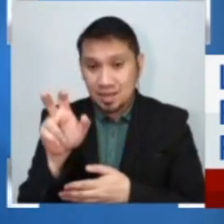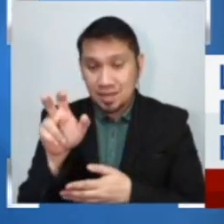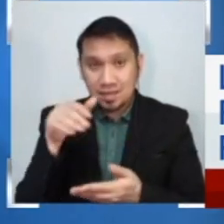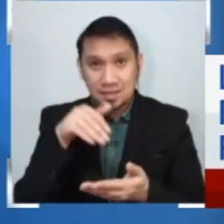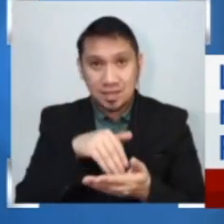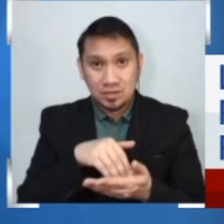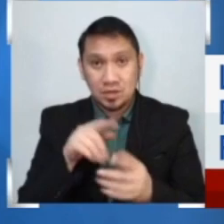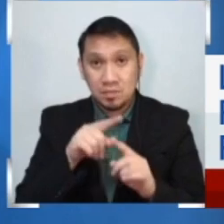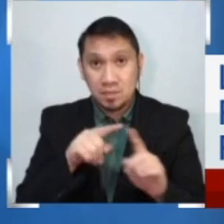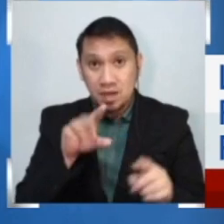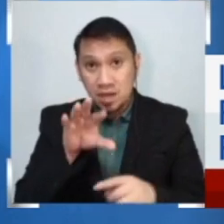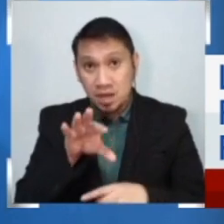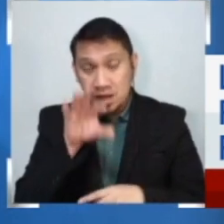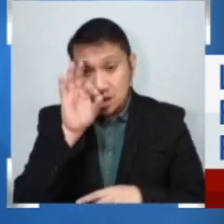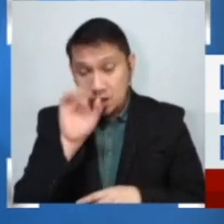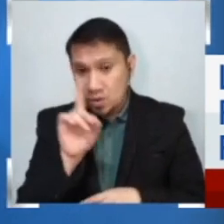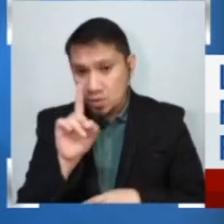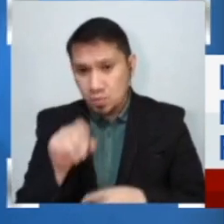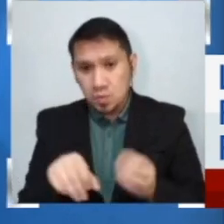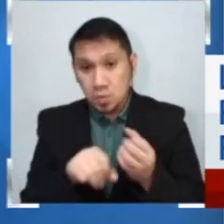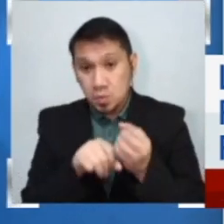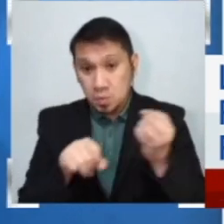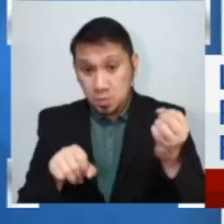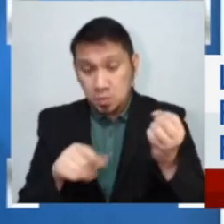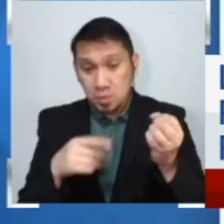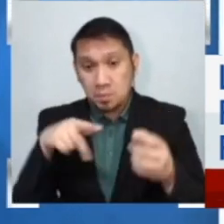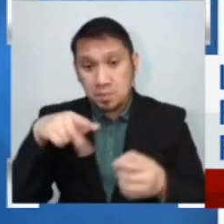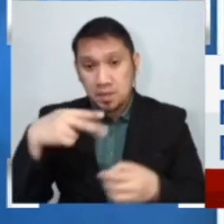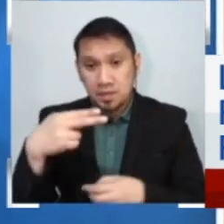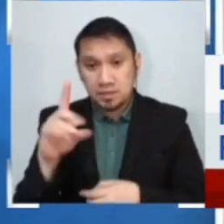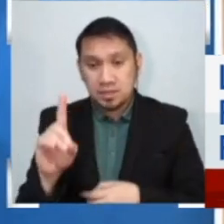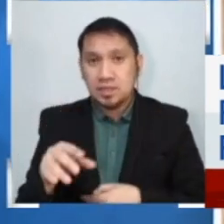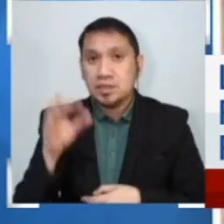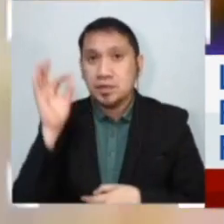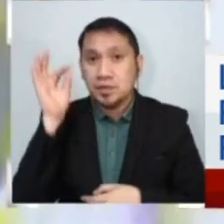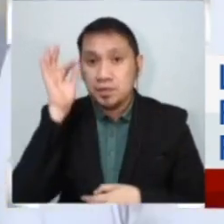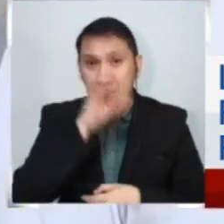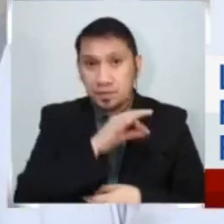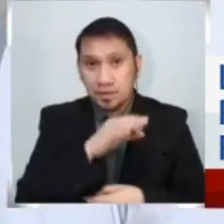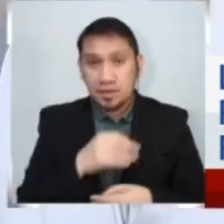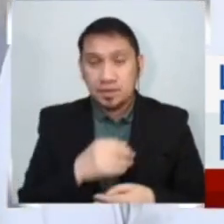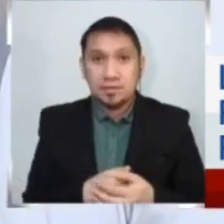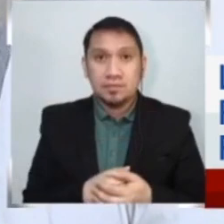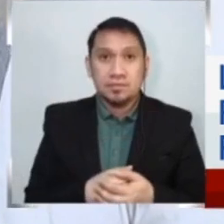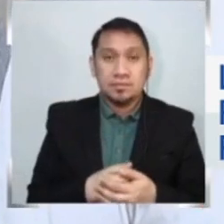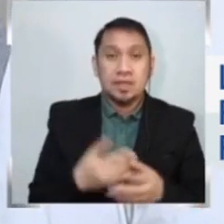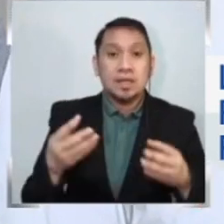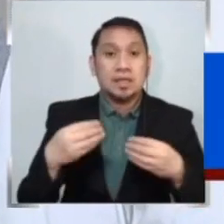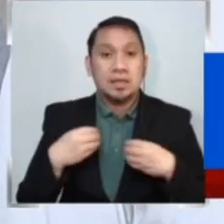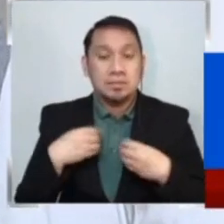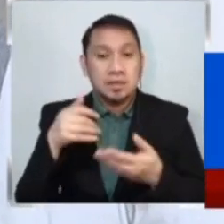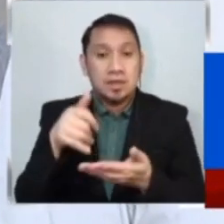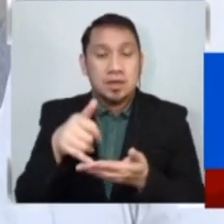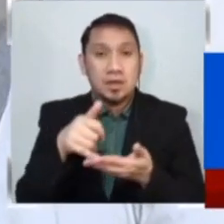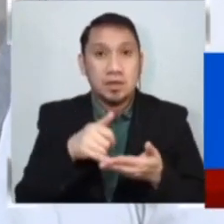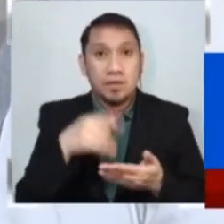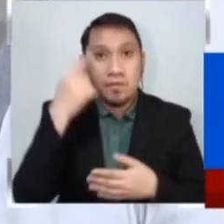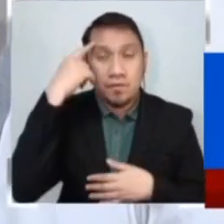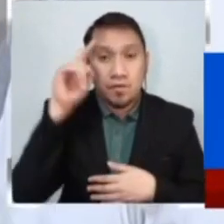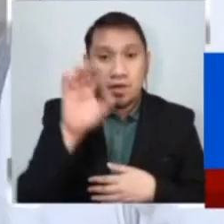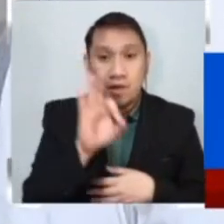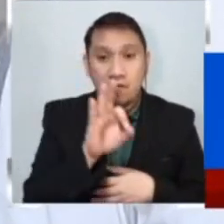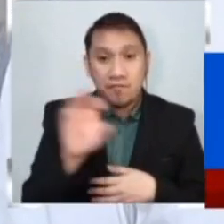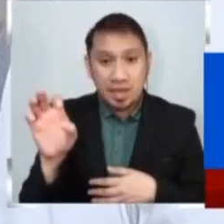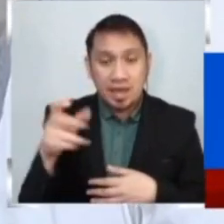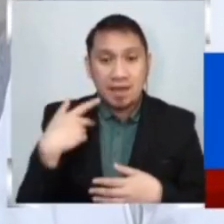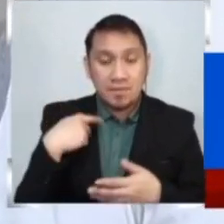ang inaalok ng doctorate degree. Peke lang pala. Inopera niya ako ng award for a fee. And then after